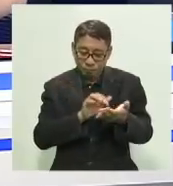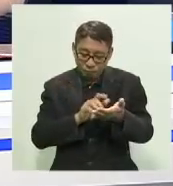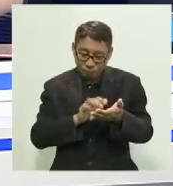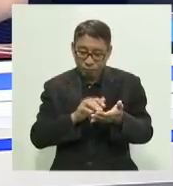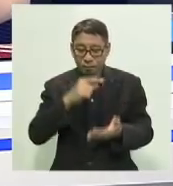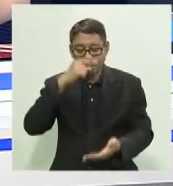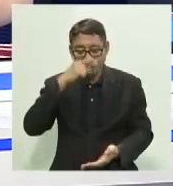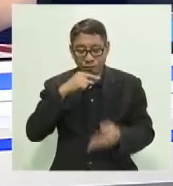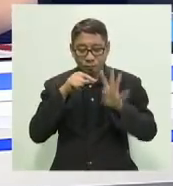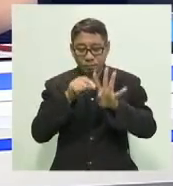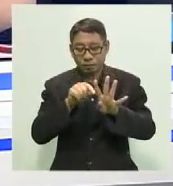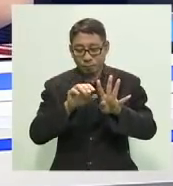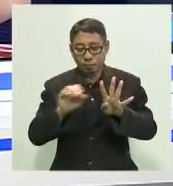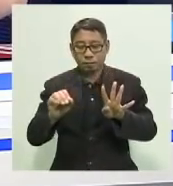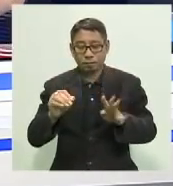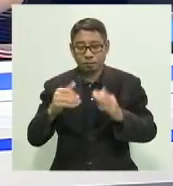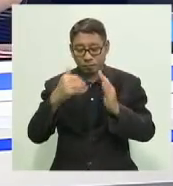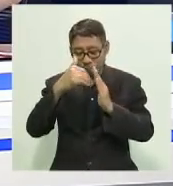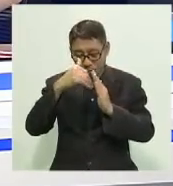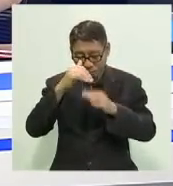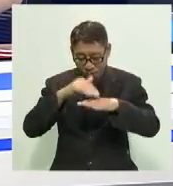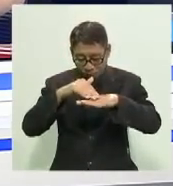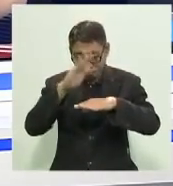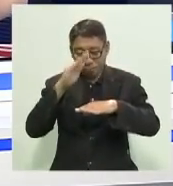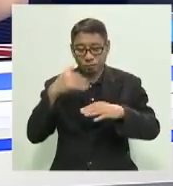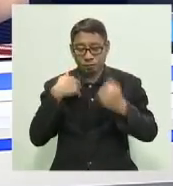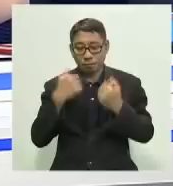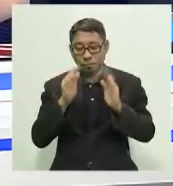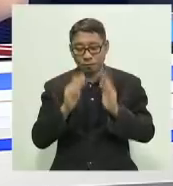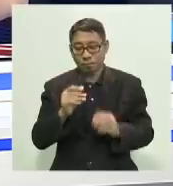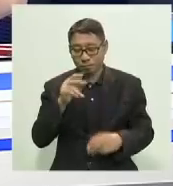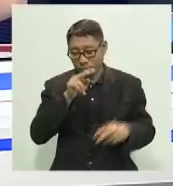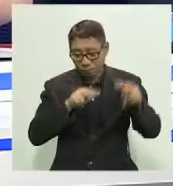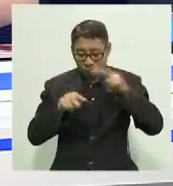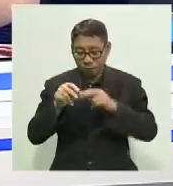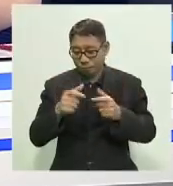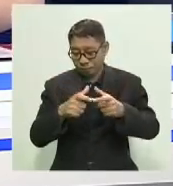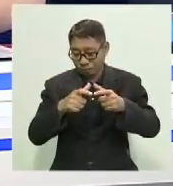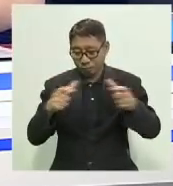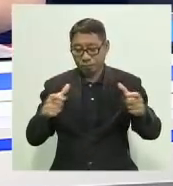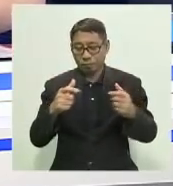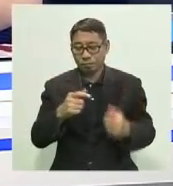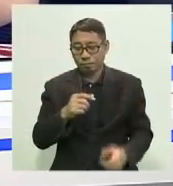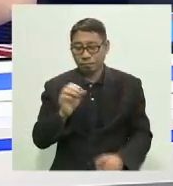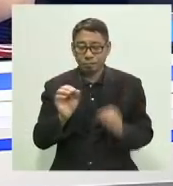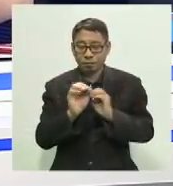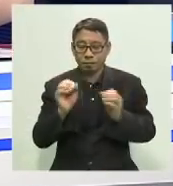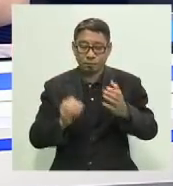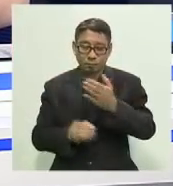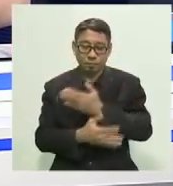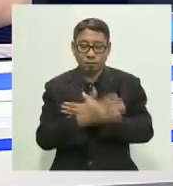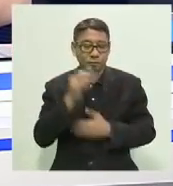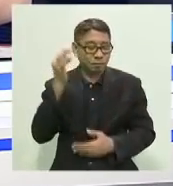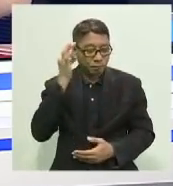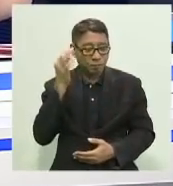า Thailand 4.0 นะครับอยู่บนสุดเลย ขึ้นสุดเลย ขึ้นสุดเลยนะครับเพราะว่ายอดวิวเยอะจริงๆนะครับ ค ุณผู้ชมถ้ายังไม่มีโอกาสฟังหรือว่า